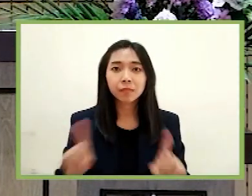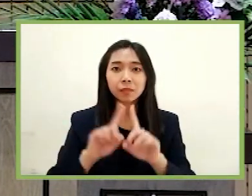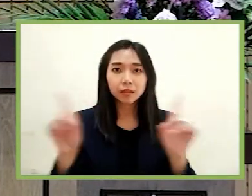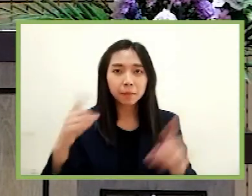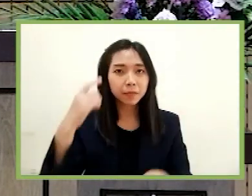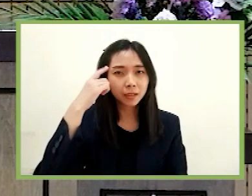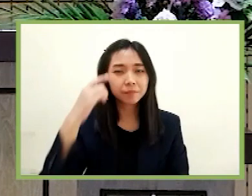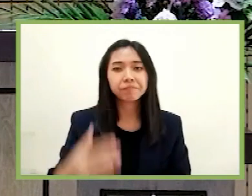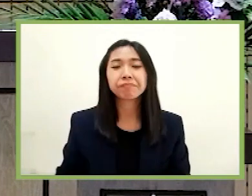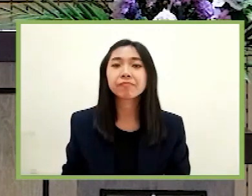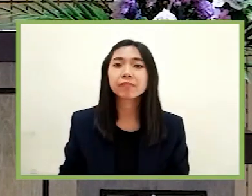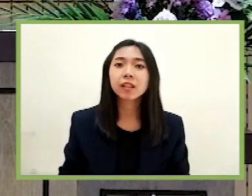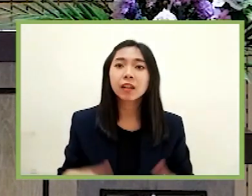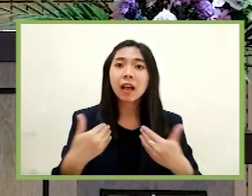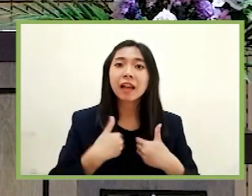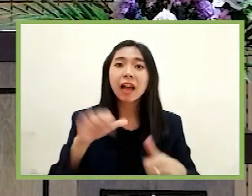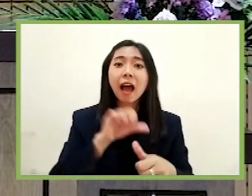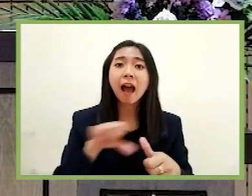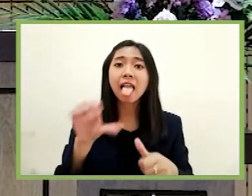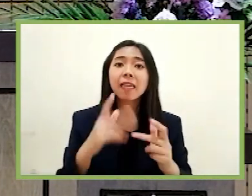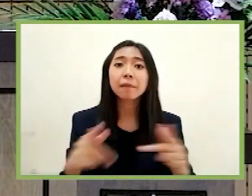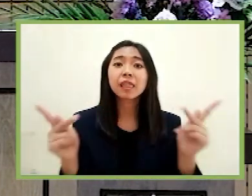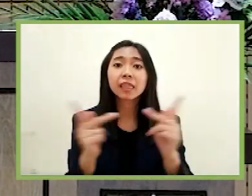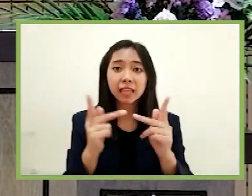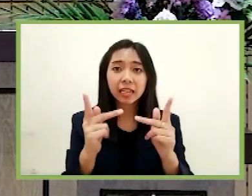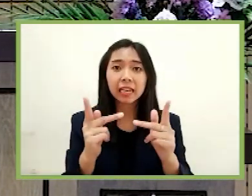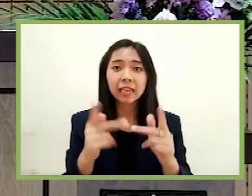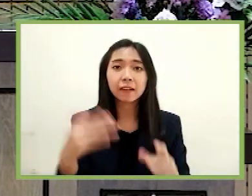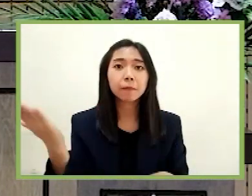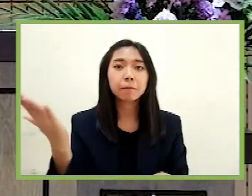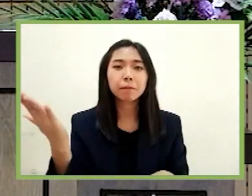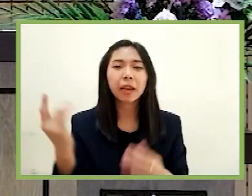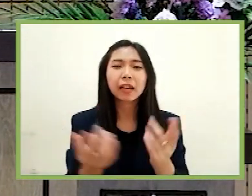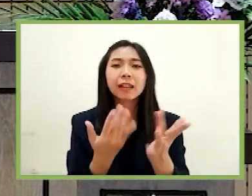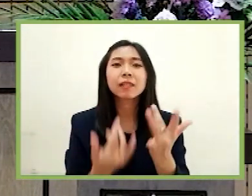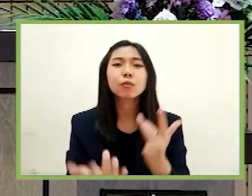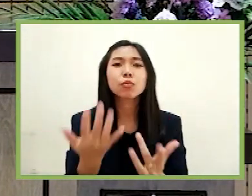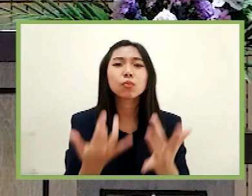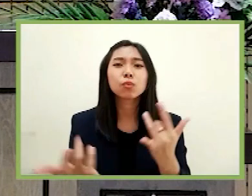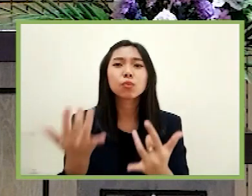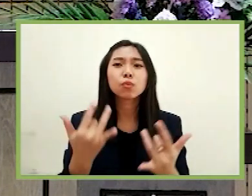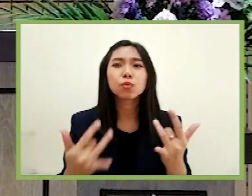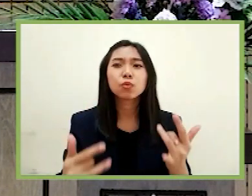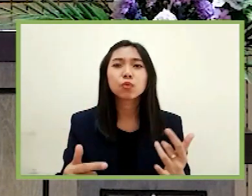yang memang sangat prinsip yang sedang mereka nantikan yaitu Mesias